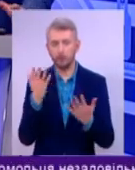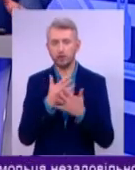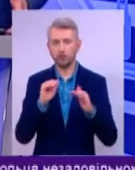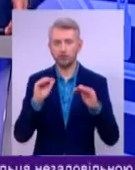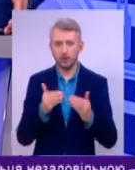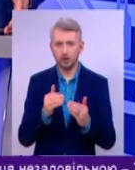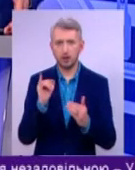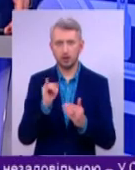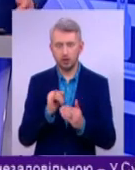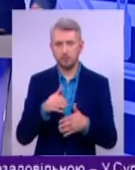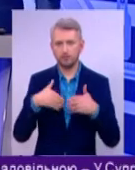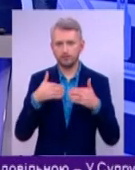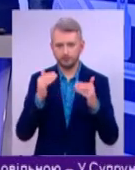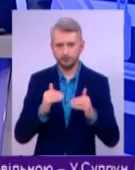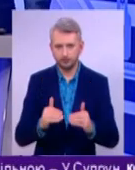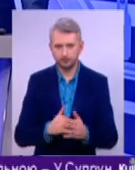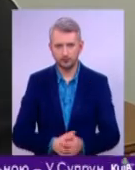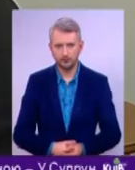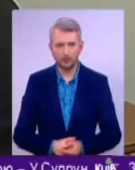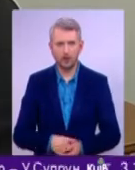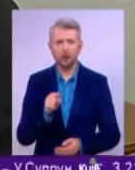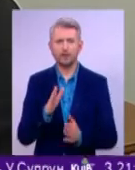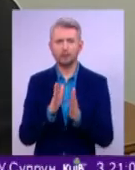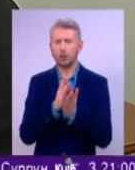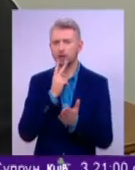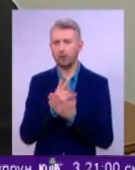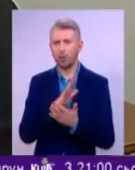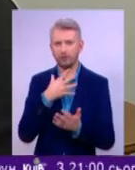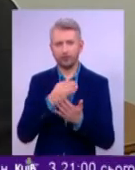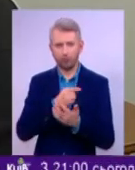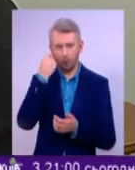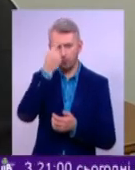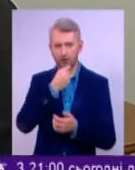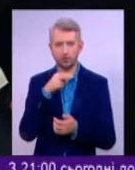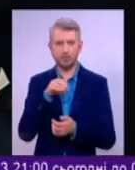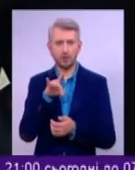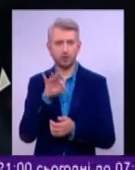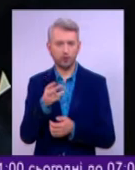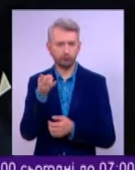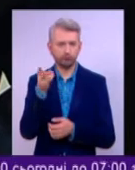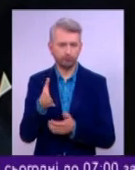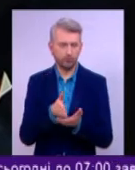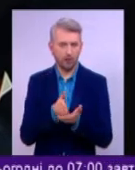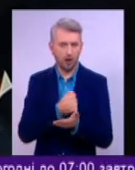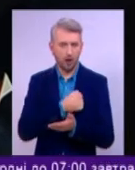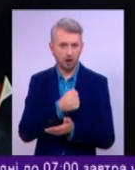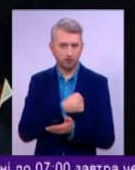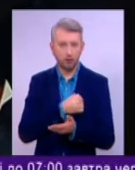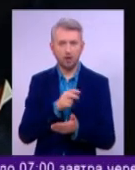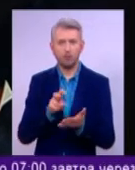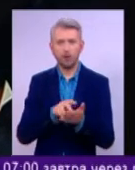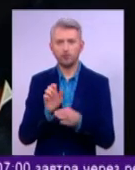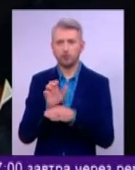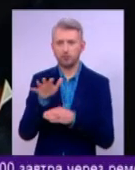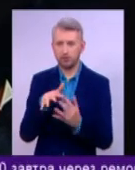і рухаємося далі. Він просить не показувати свого обличчя. Петро не пішов служити в армію, боявся, що відправлять на